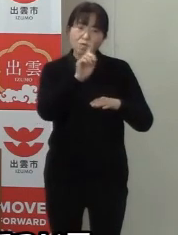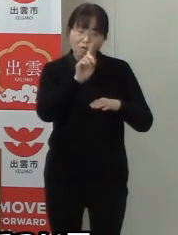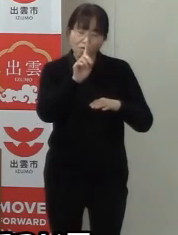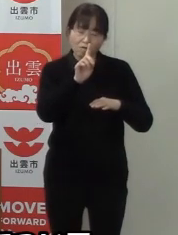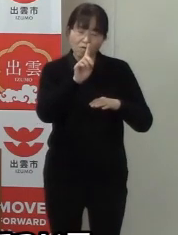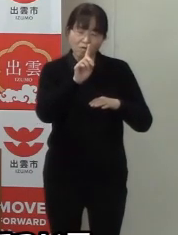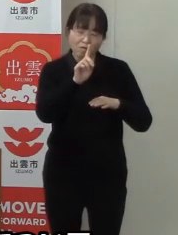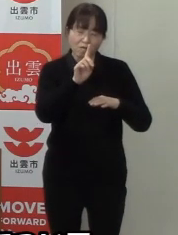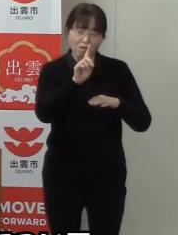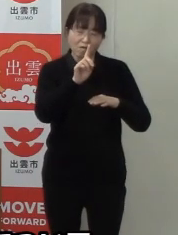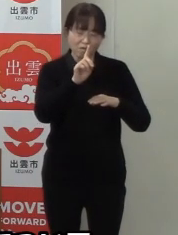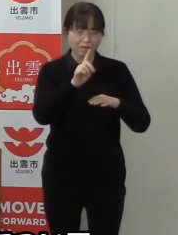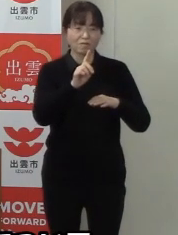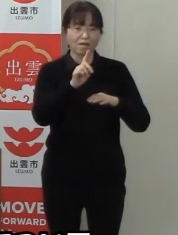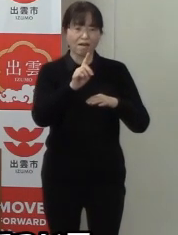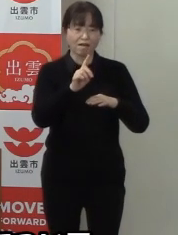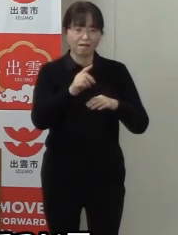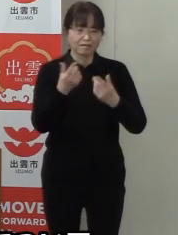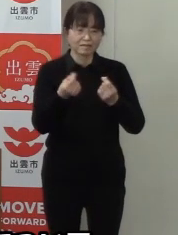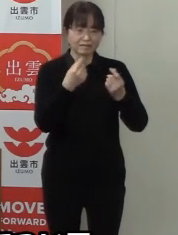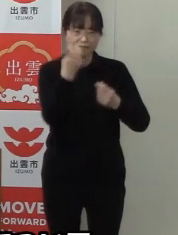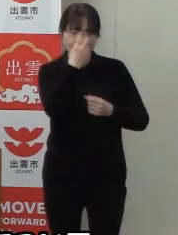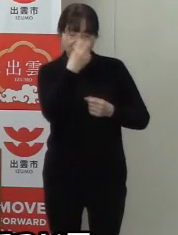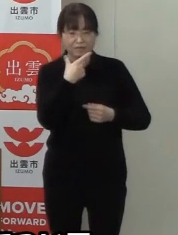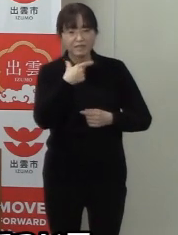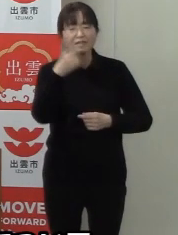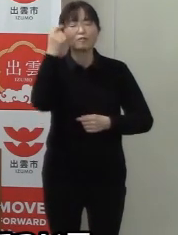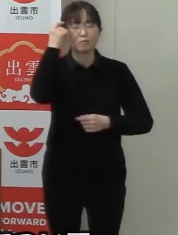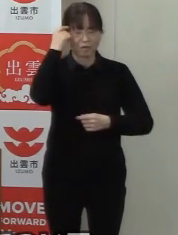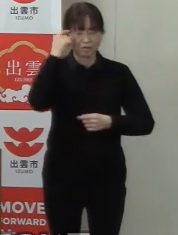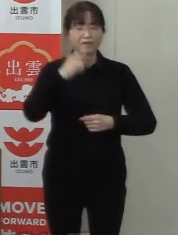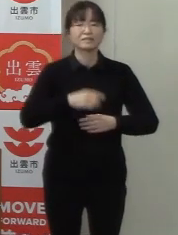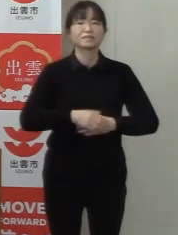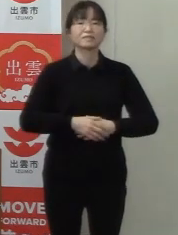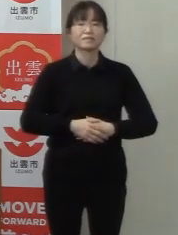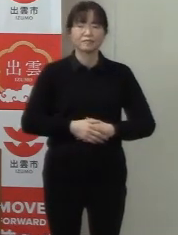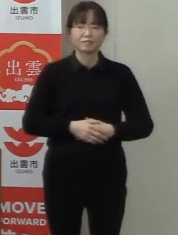かりと注視をしていきたいというふうに思っております。